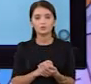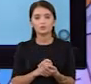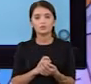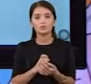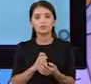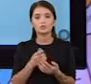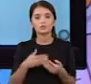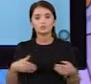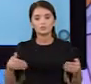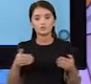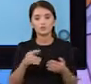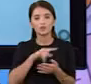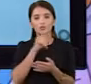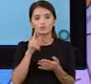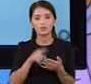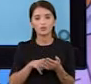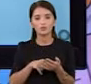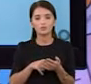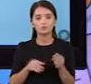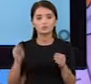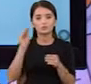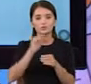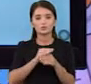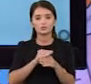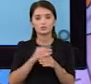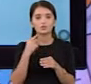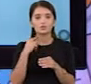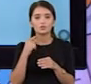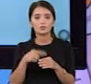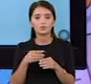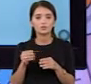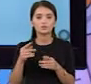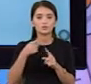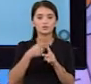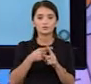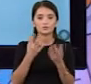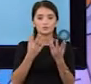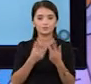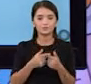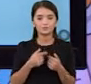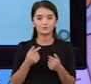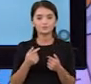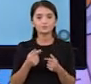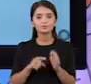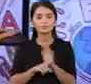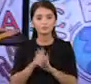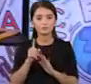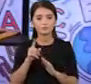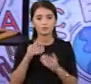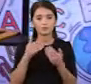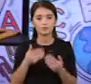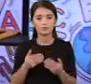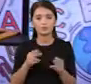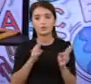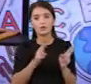Demak, biz mana shu noma'lum ustiga shunday sonlarni qo'yib, hisoblashni amalga oshirganimizda,